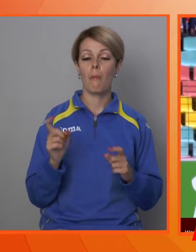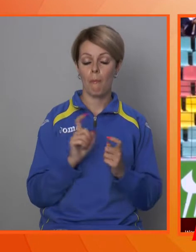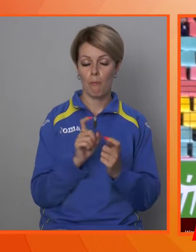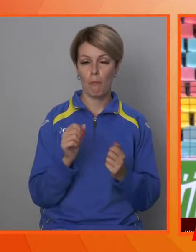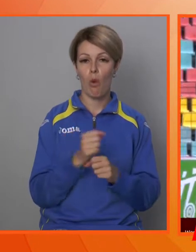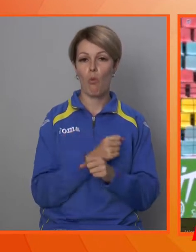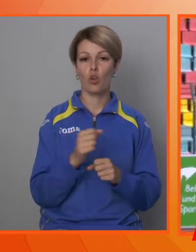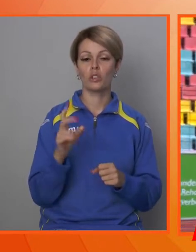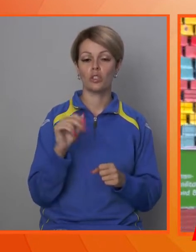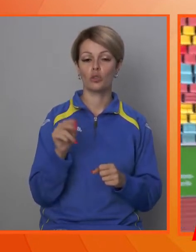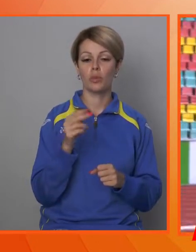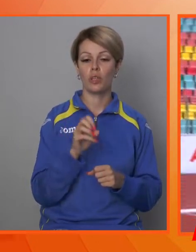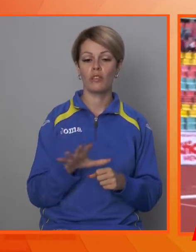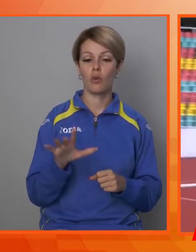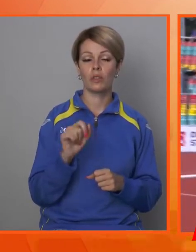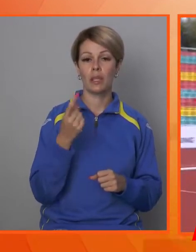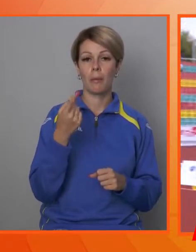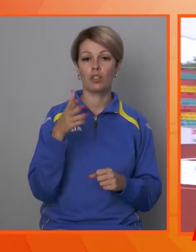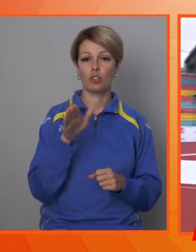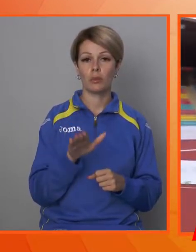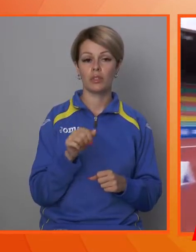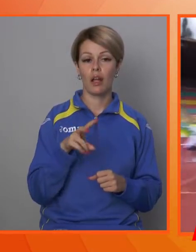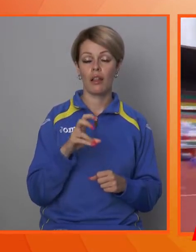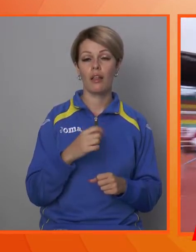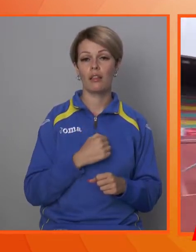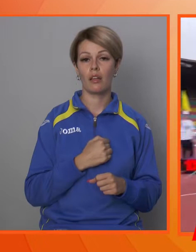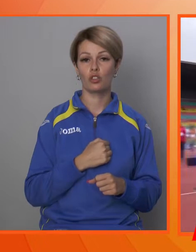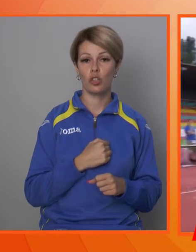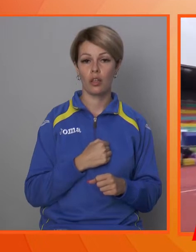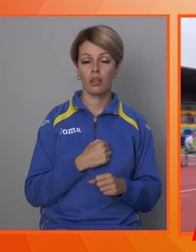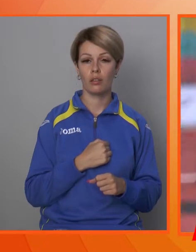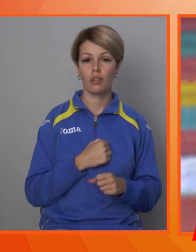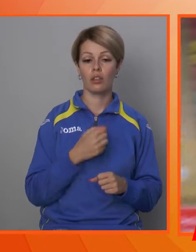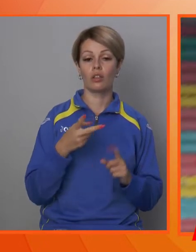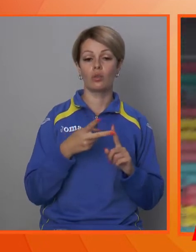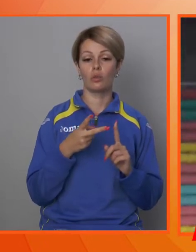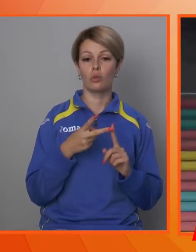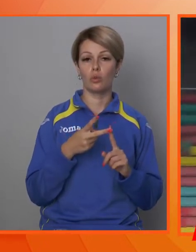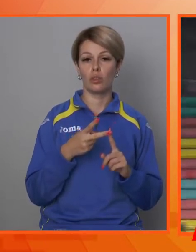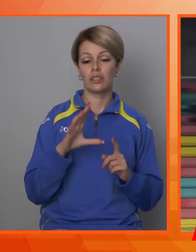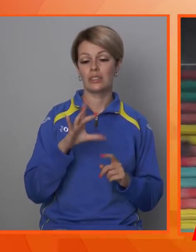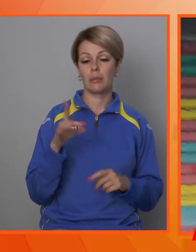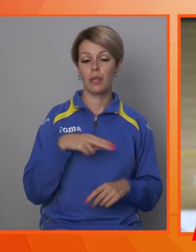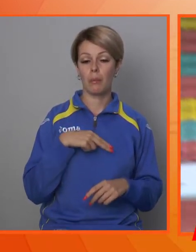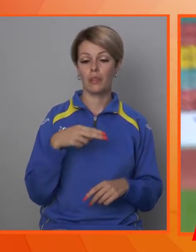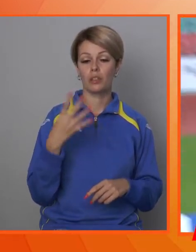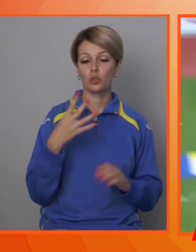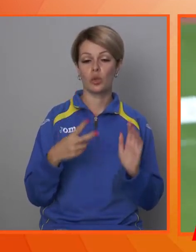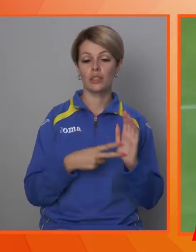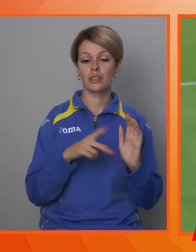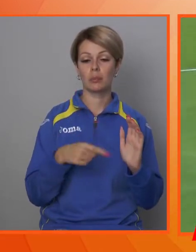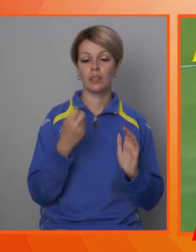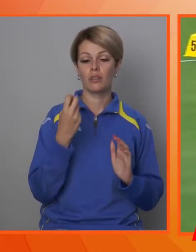зможе поборотися на чемпіонаті Європи за перше місце. Але, на жаль, друге, срібна